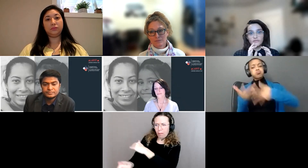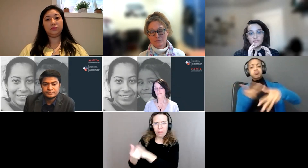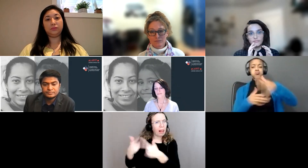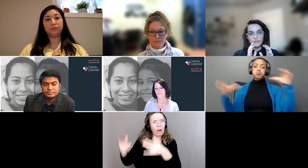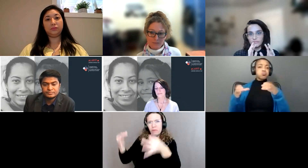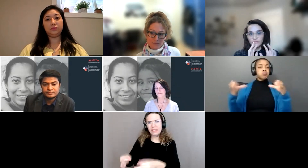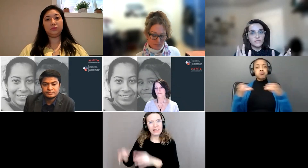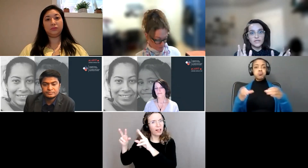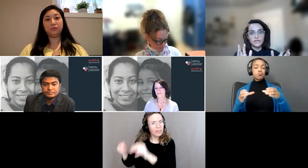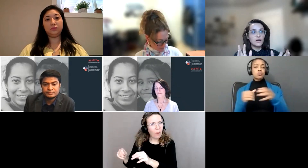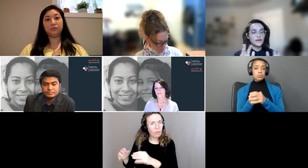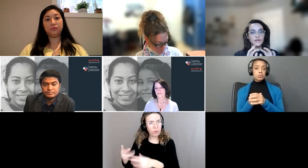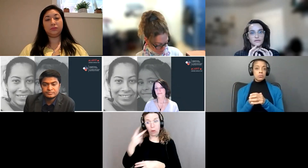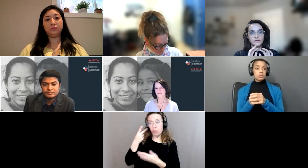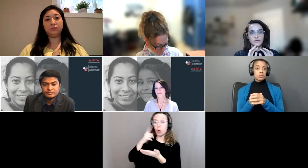c'était premièrement